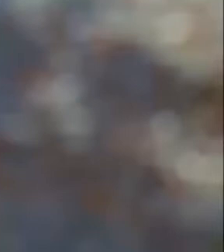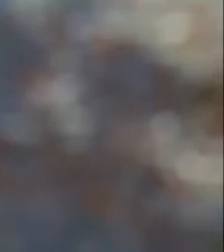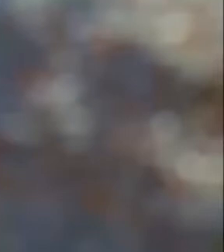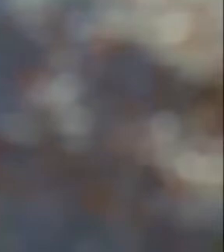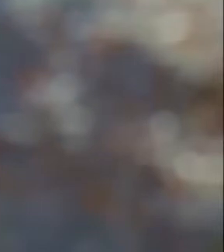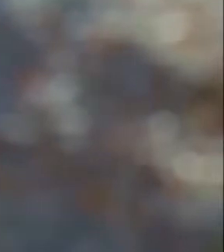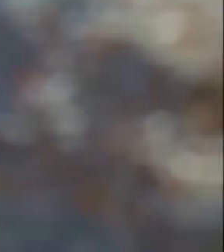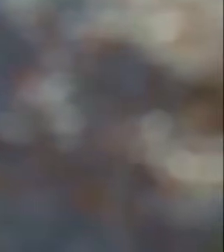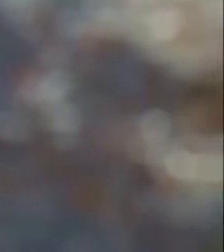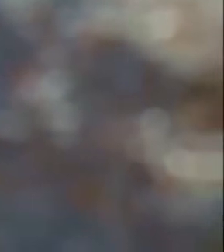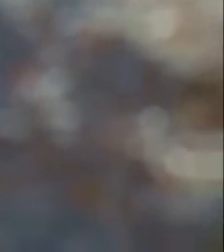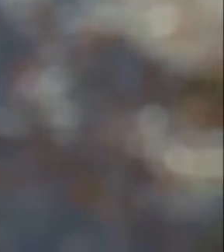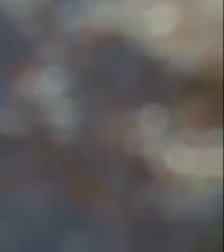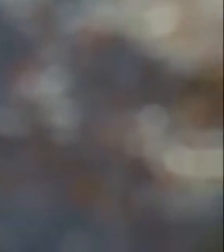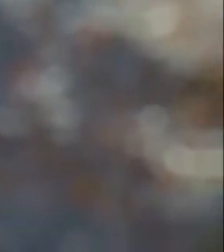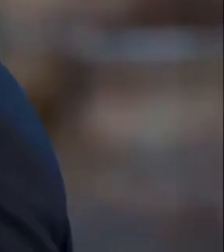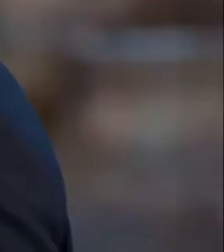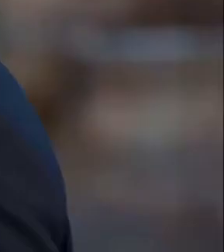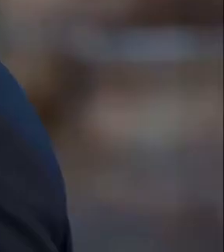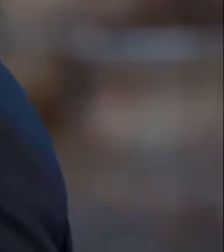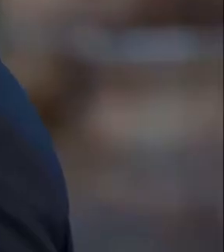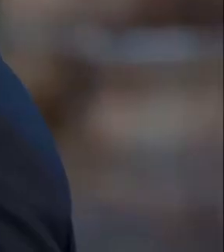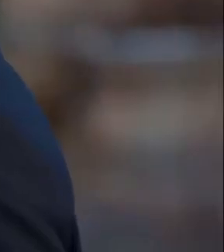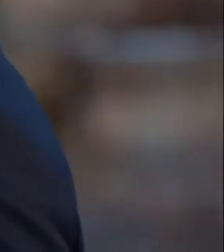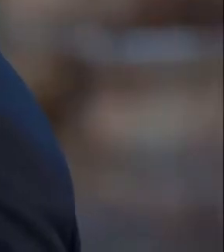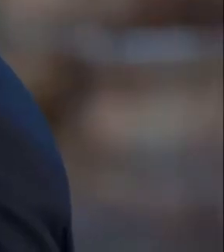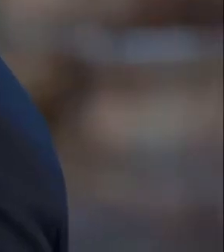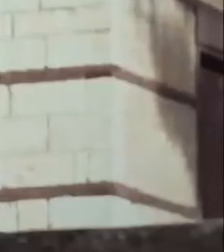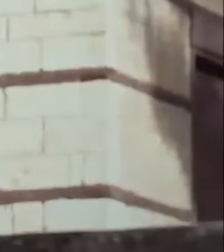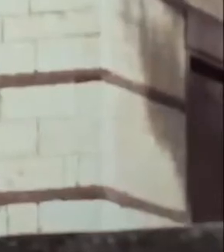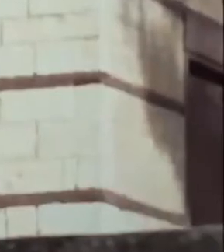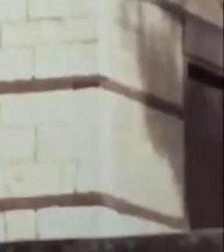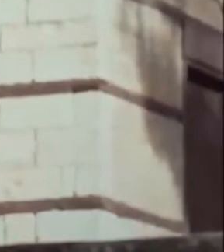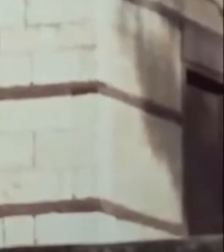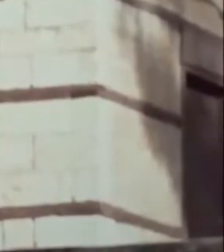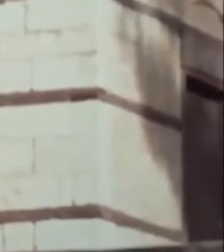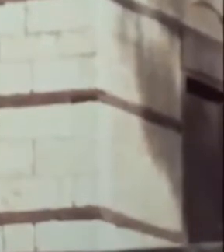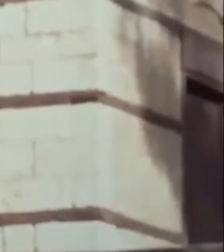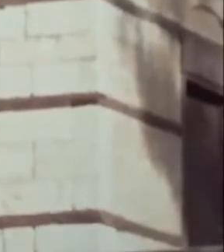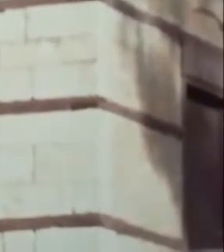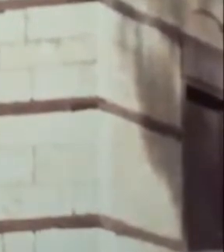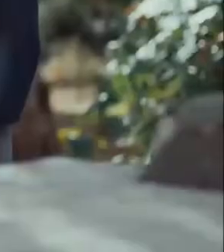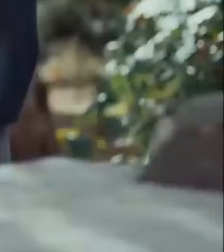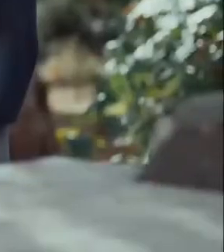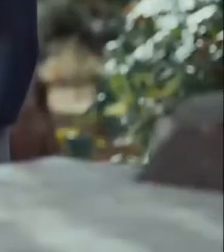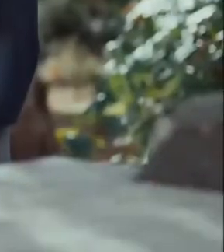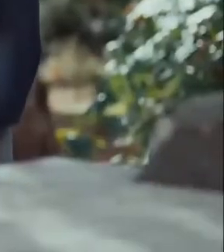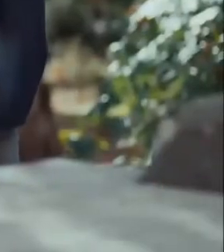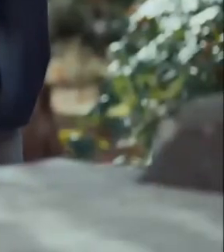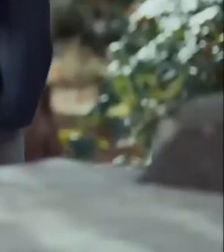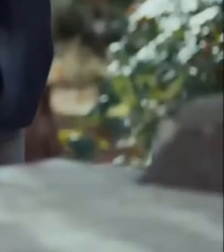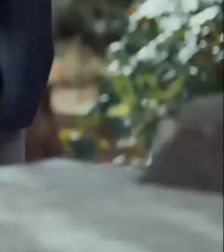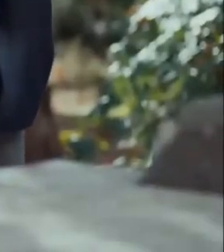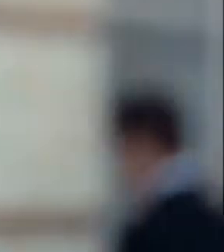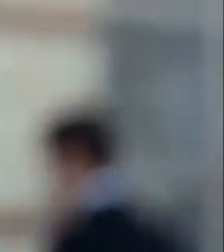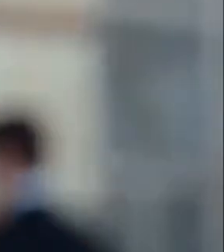önünden onlara bakarak ağır adımlarla basamaklara yaklaştı. Ellerini arkasına bağlamış, tebessüm ederek seyrediyor.